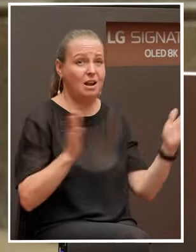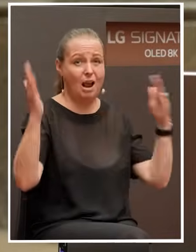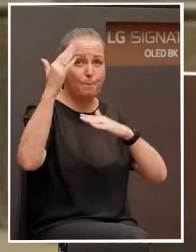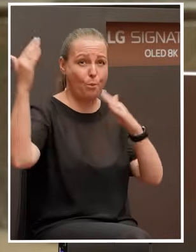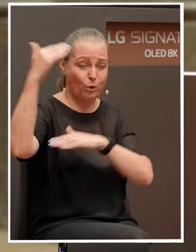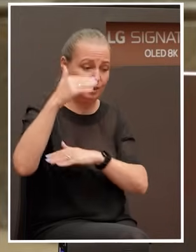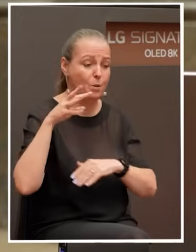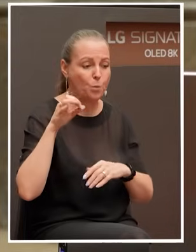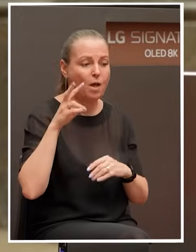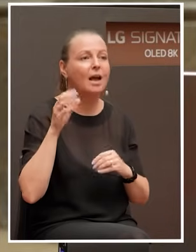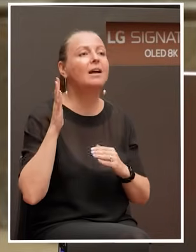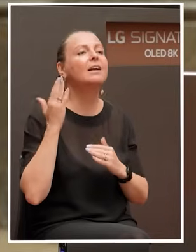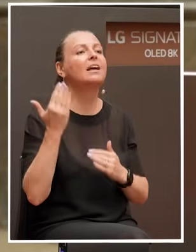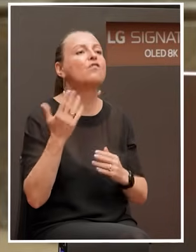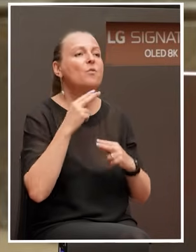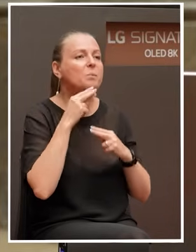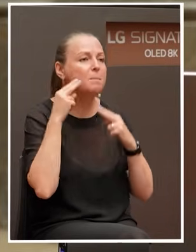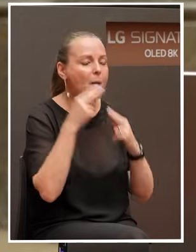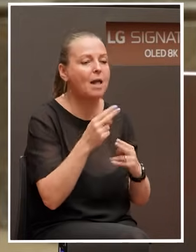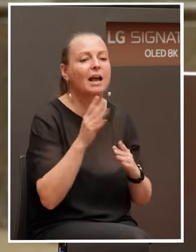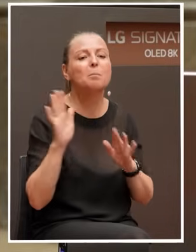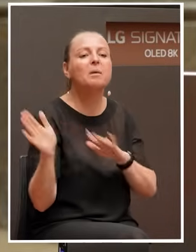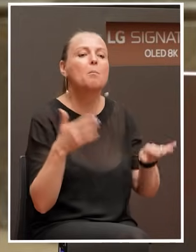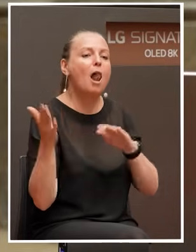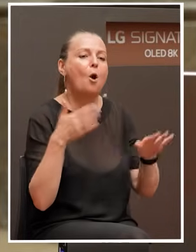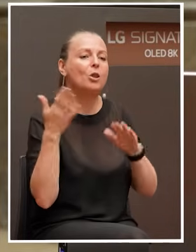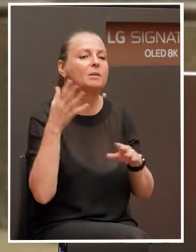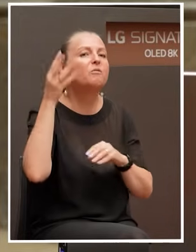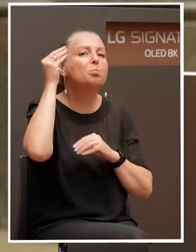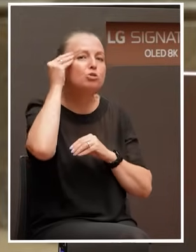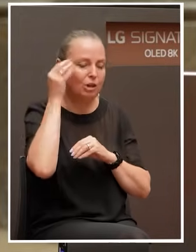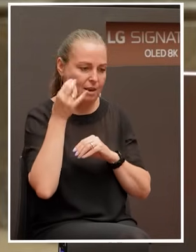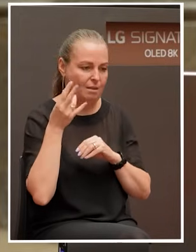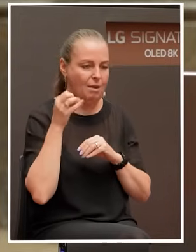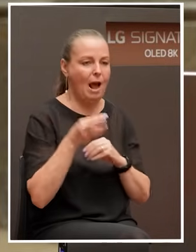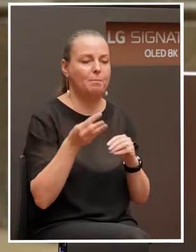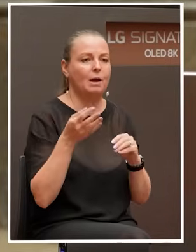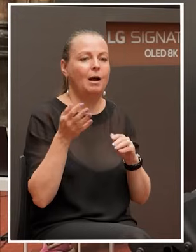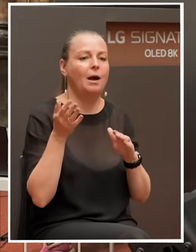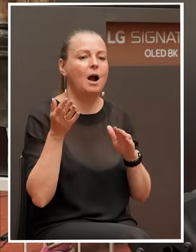повышенным вниманием к мимолетному впечатлению, к мимолетному